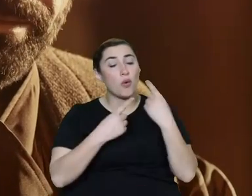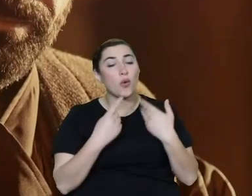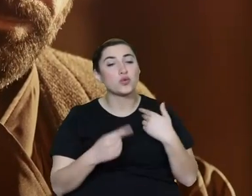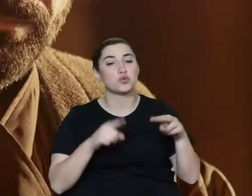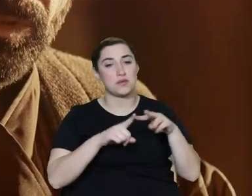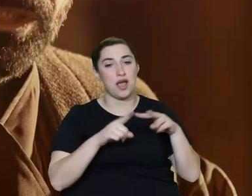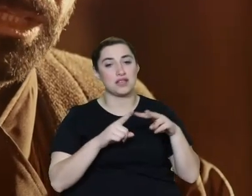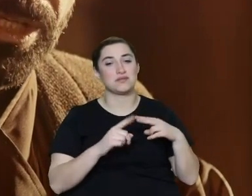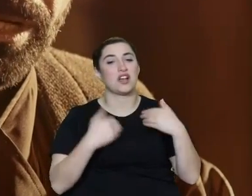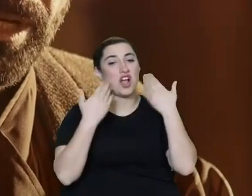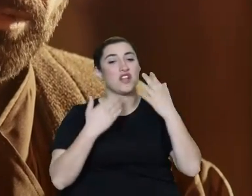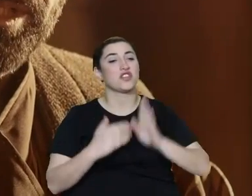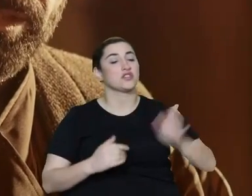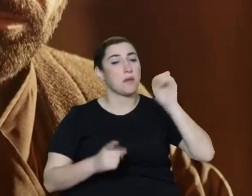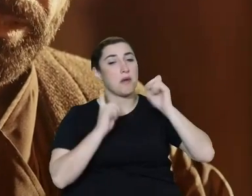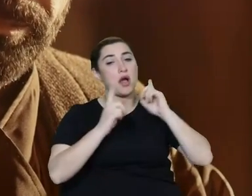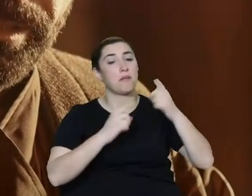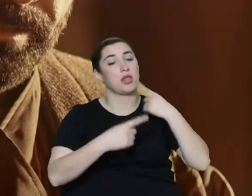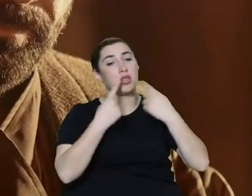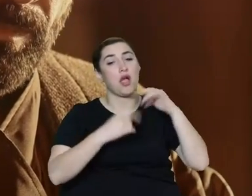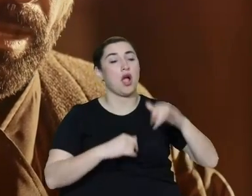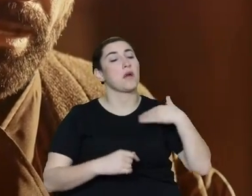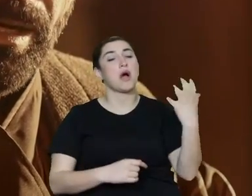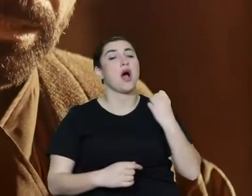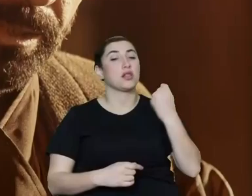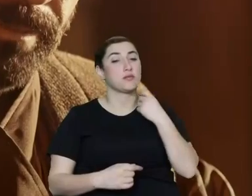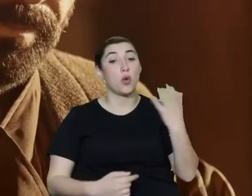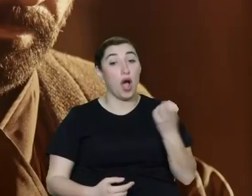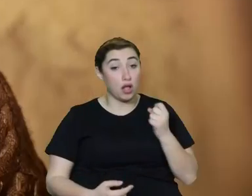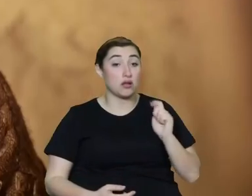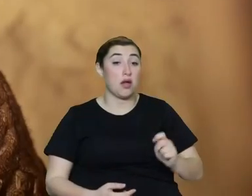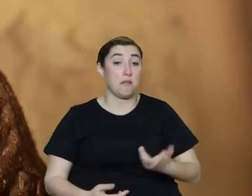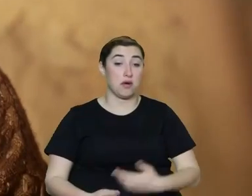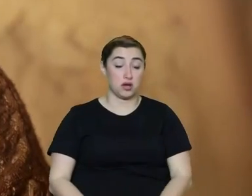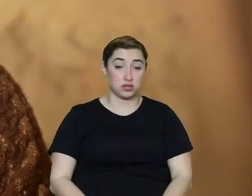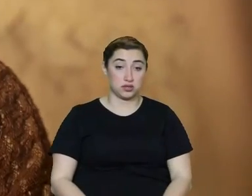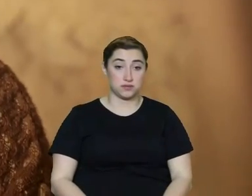Azmi Ağa. Kadıya çıkar, mahkemede alırım hakkımı der. Alır da.